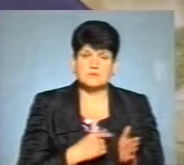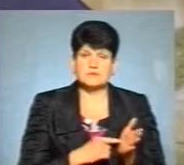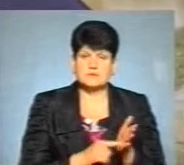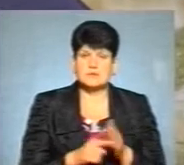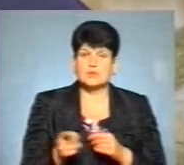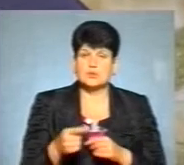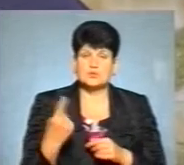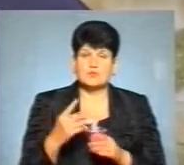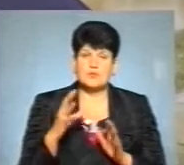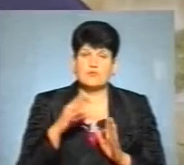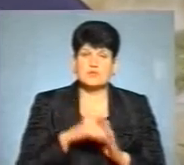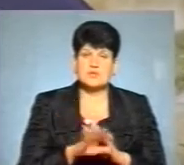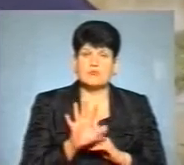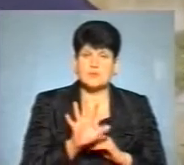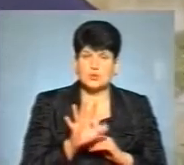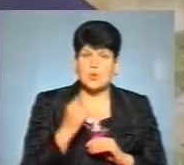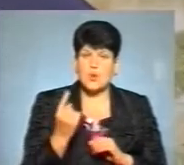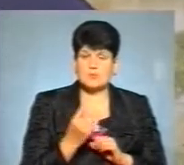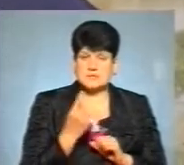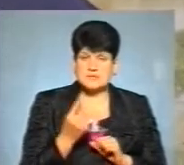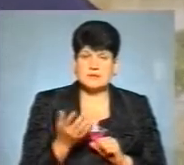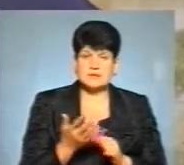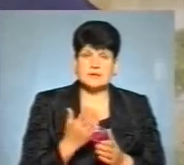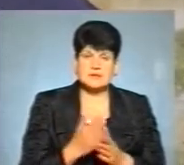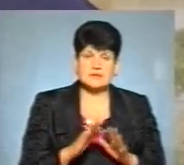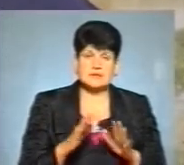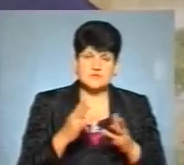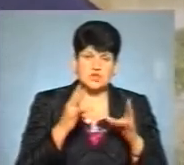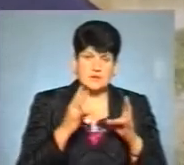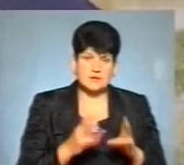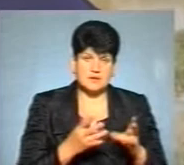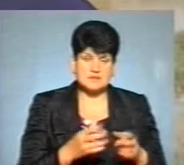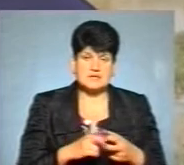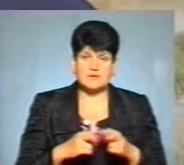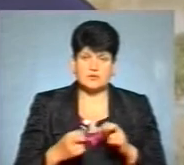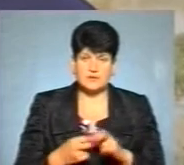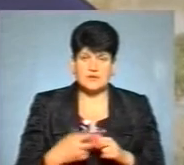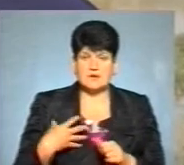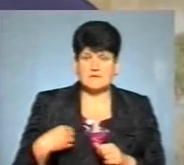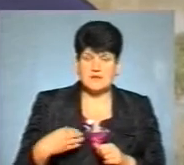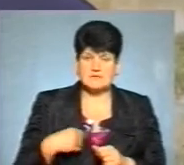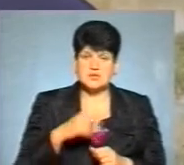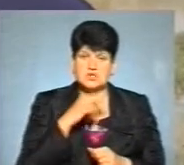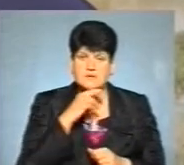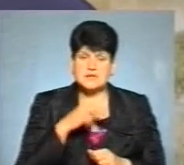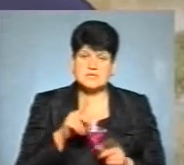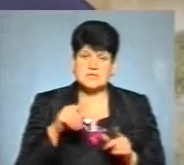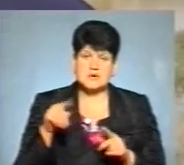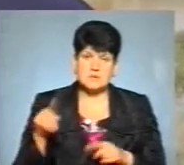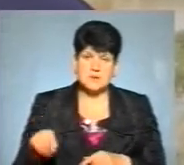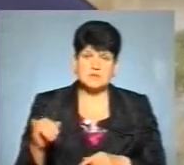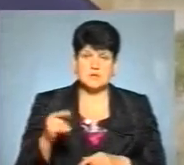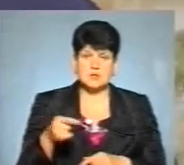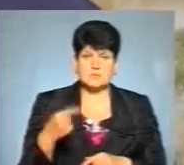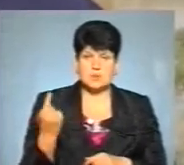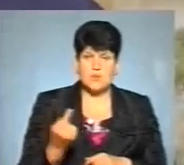Тернопільська область війшла в п'ятірку тих областей, де є надзвичайне лихо, тобто це Івано-Франківська, Львівська, Чернівецька, Закарпатська, а також Тернопільська